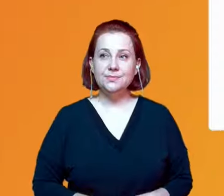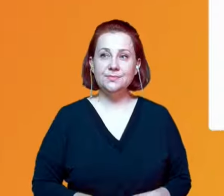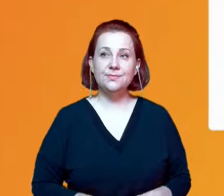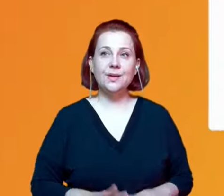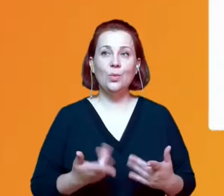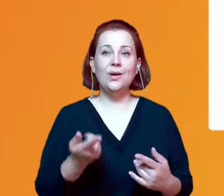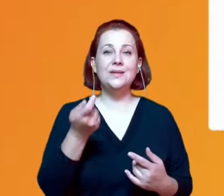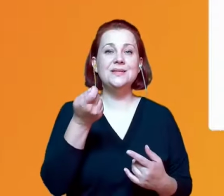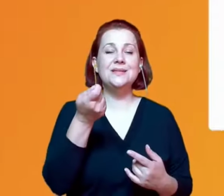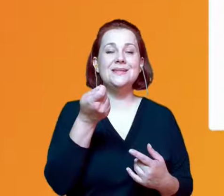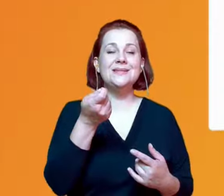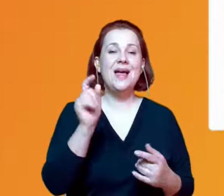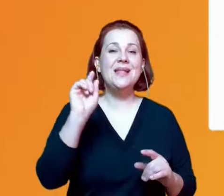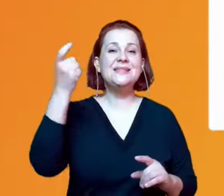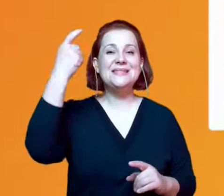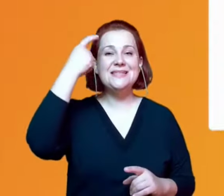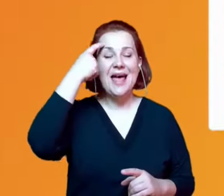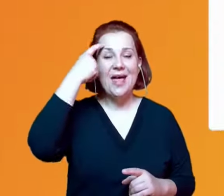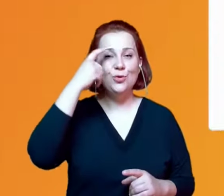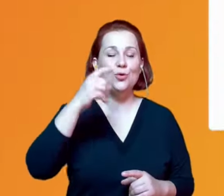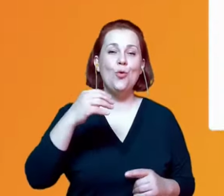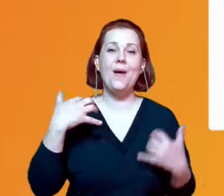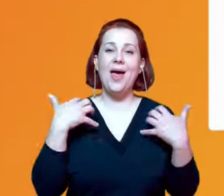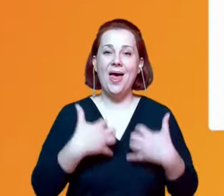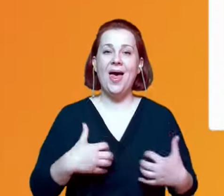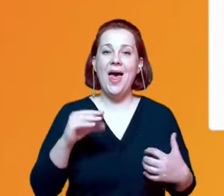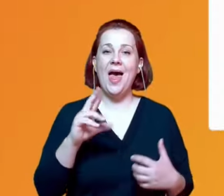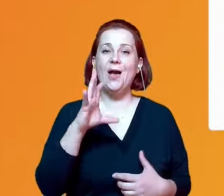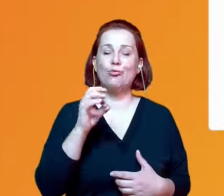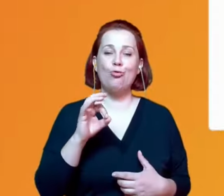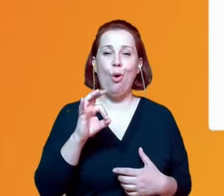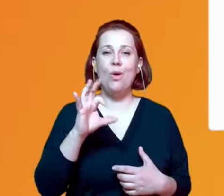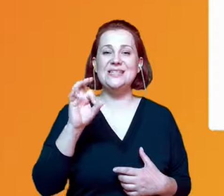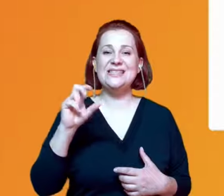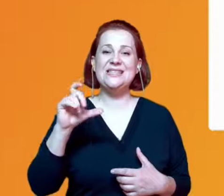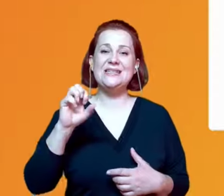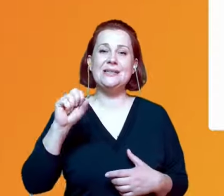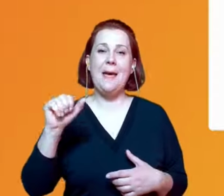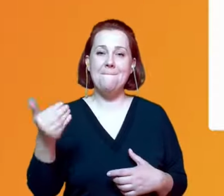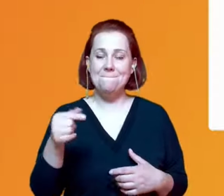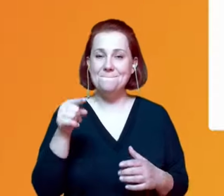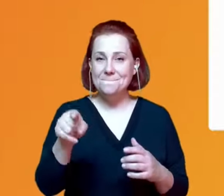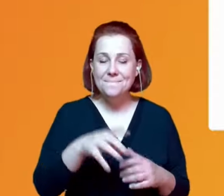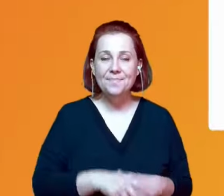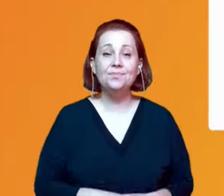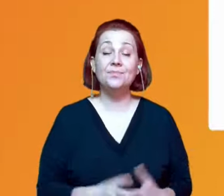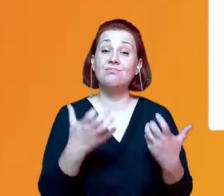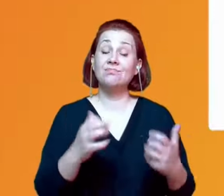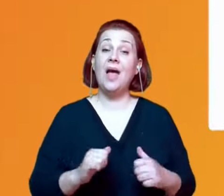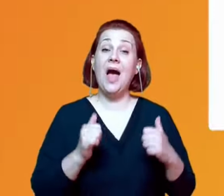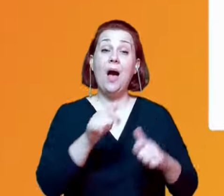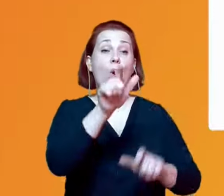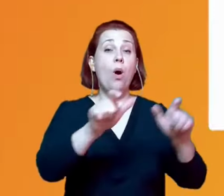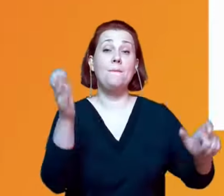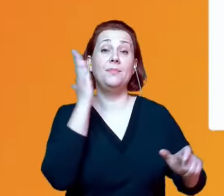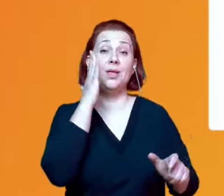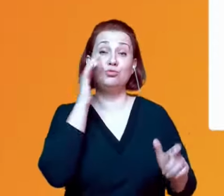Centrum Ekosystemu SDG. Chcemy, aby mieszkańcy Kuala